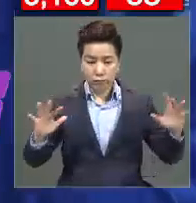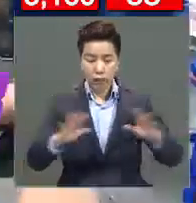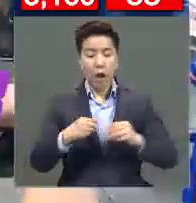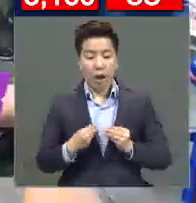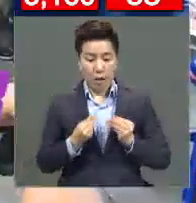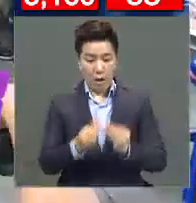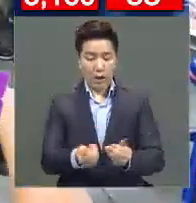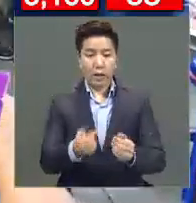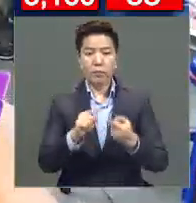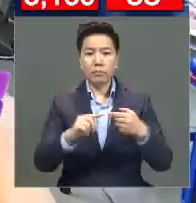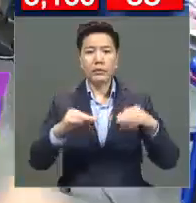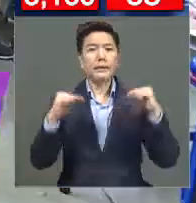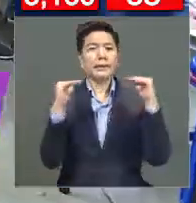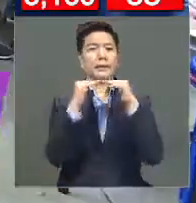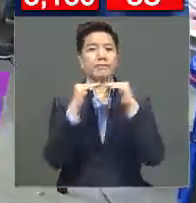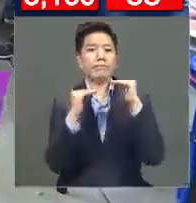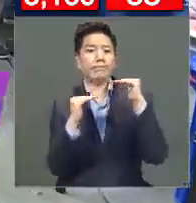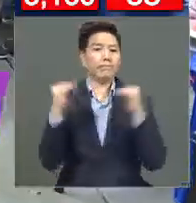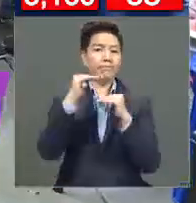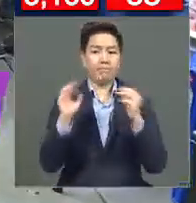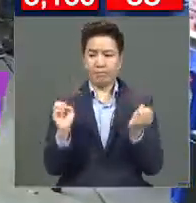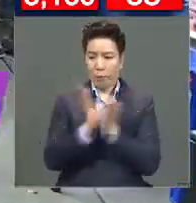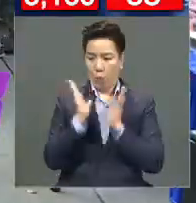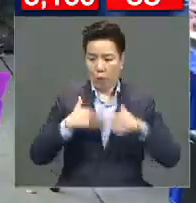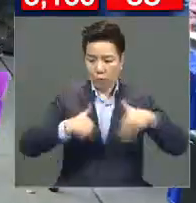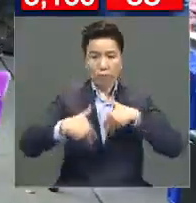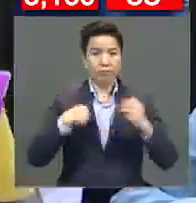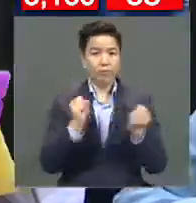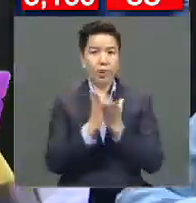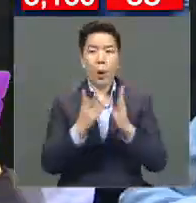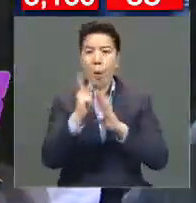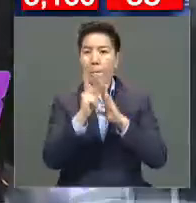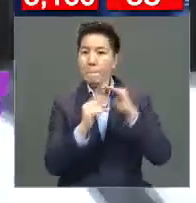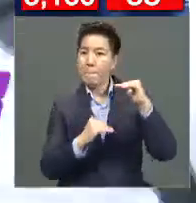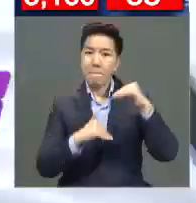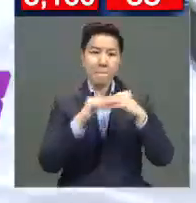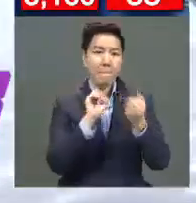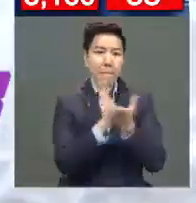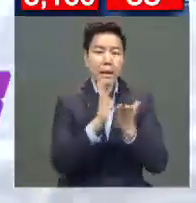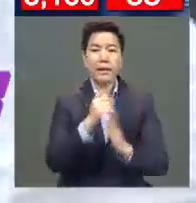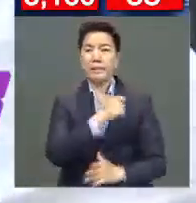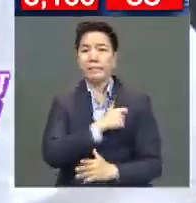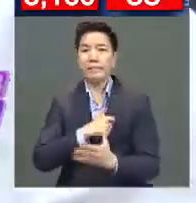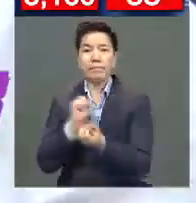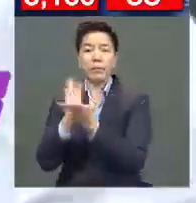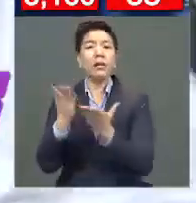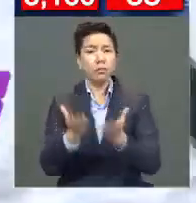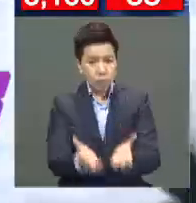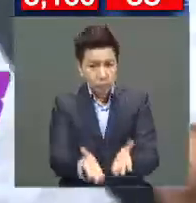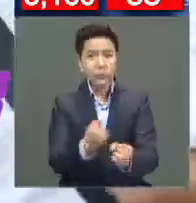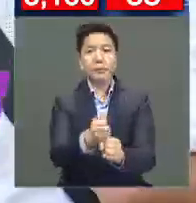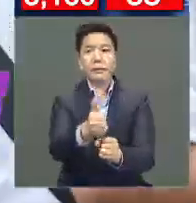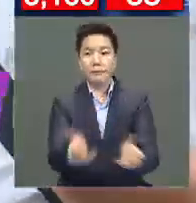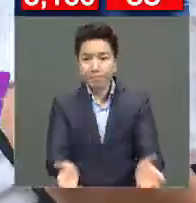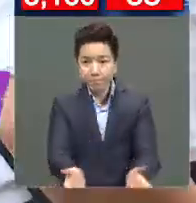การอนุญาตไม่เป็นการละเมิดสิทธิ์ของผู้อื่นไม่ละเมิดกฎหมายไม่ก้าวล่วงสถาบันอันนี้ท่านบอกว่าสามารถทำได้